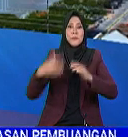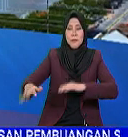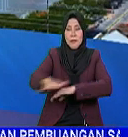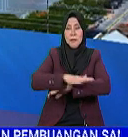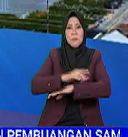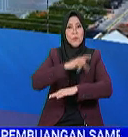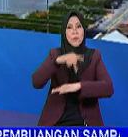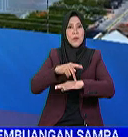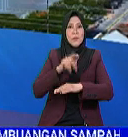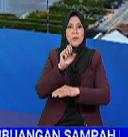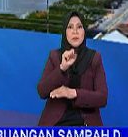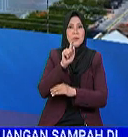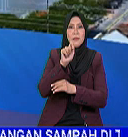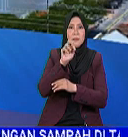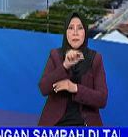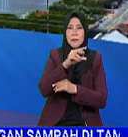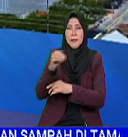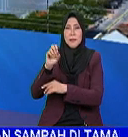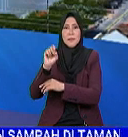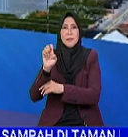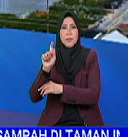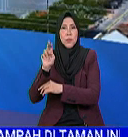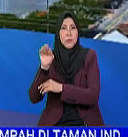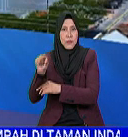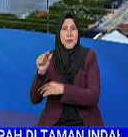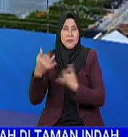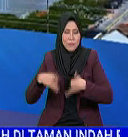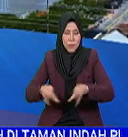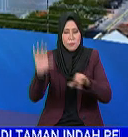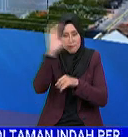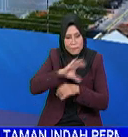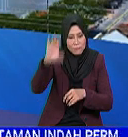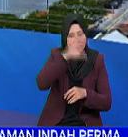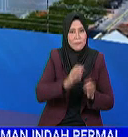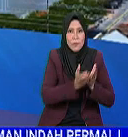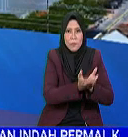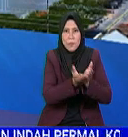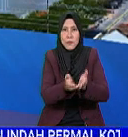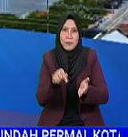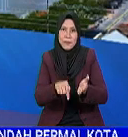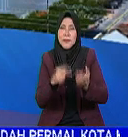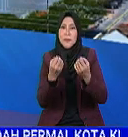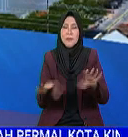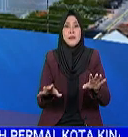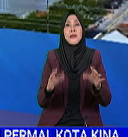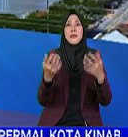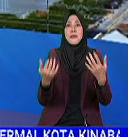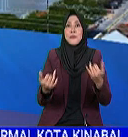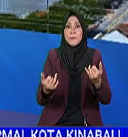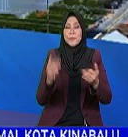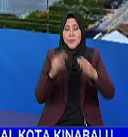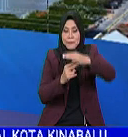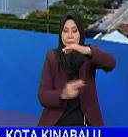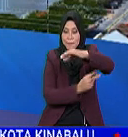Pulau satpam dan santubong diteruskan hari ini dengan keadaan pencarian semasa pusat operasi Akan berpindah Kejati